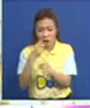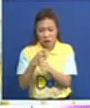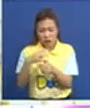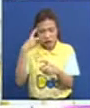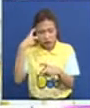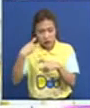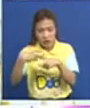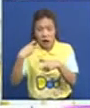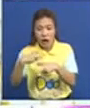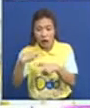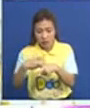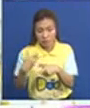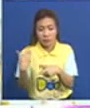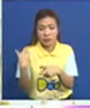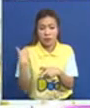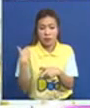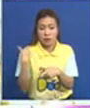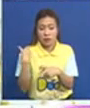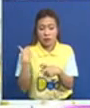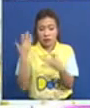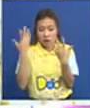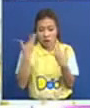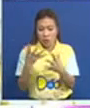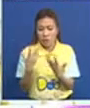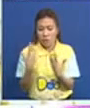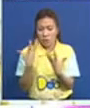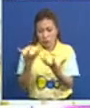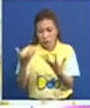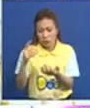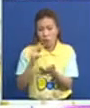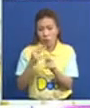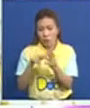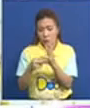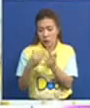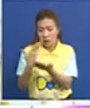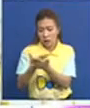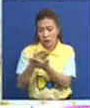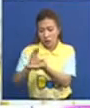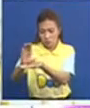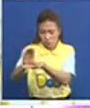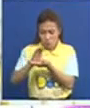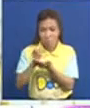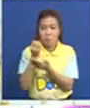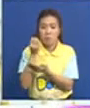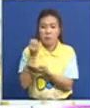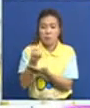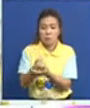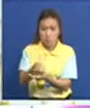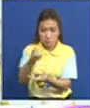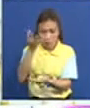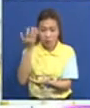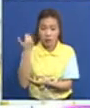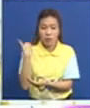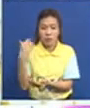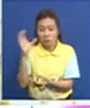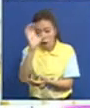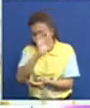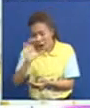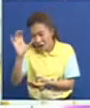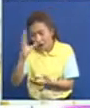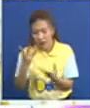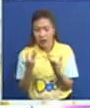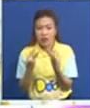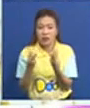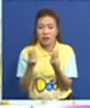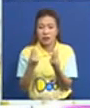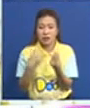นยุ่งยากเหมือนกันนะครับแล้วก็ใช้ต้นทุนพอสมควรเนื่องจากจะเริ่มตั้งแต่การจัดการของผิวเนื้อนะ